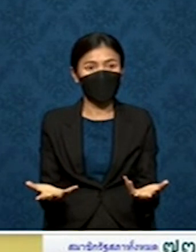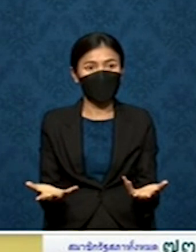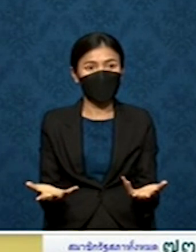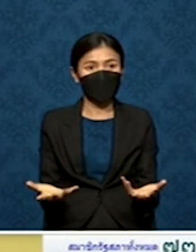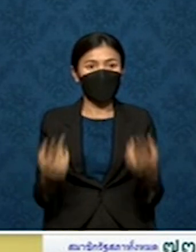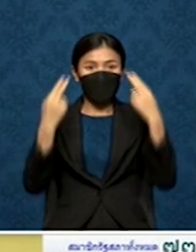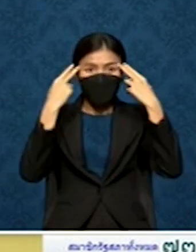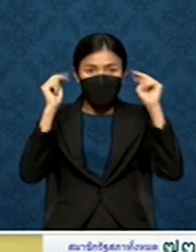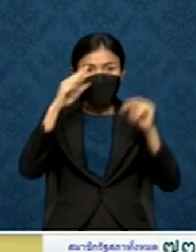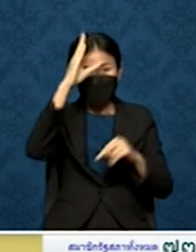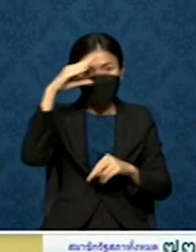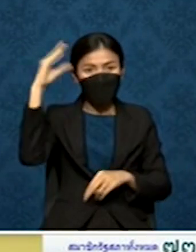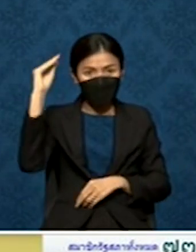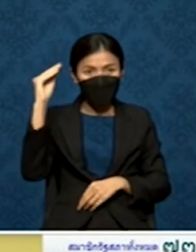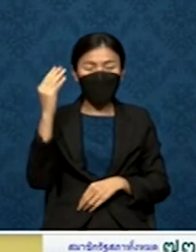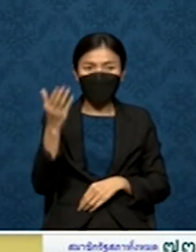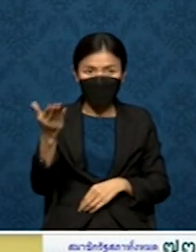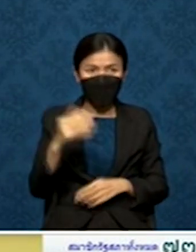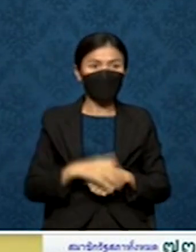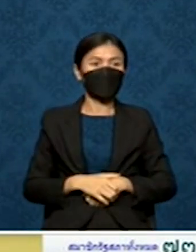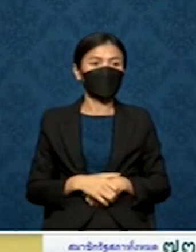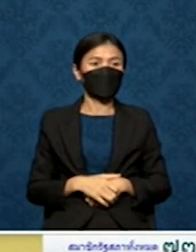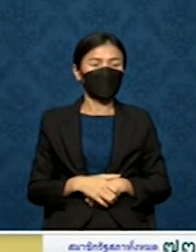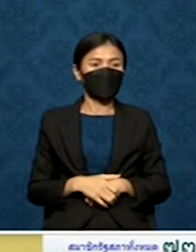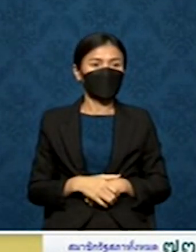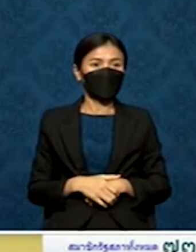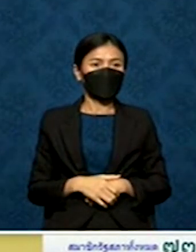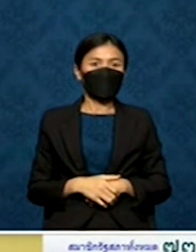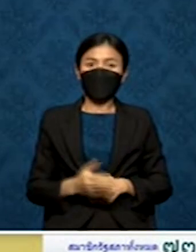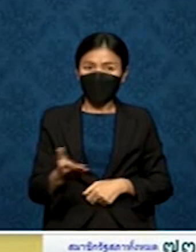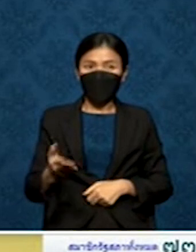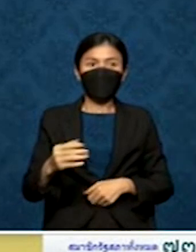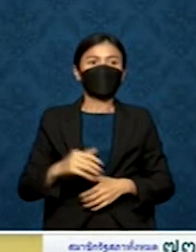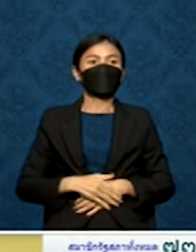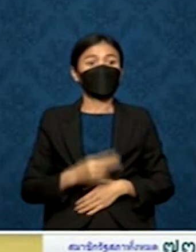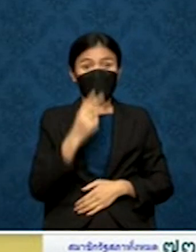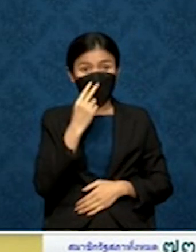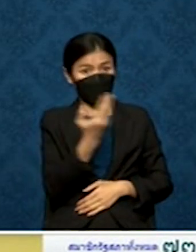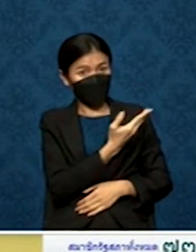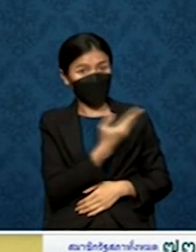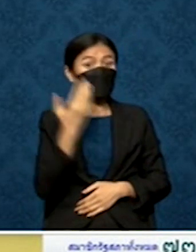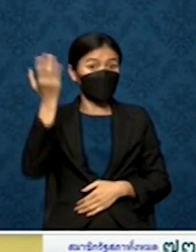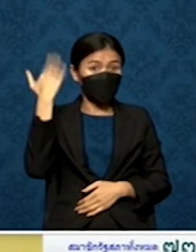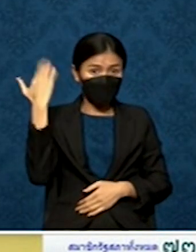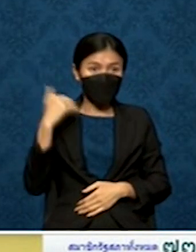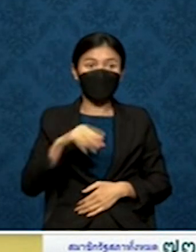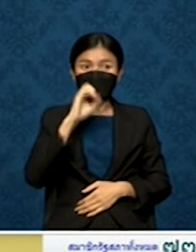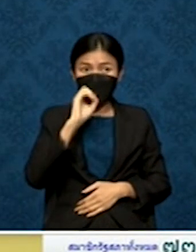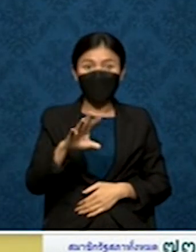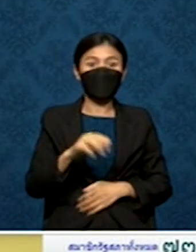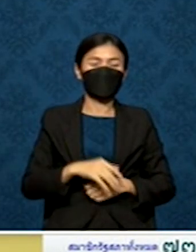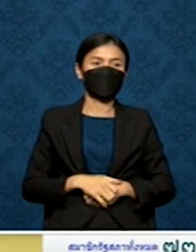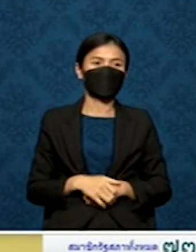กชวนนะท่านนายกรัฐมนตรีท่านได้เคยกล่าวไว้ในการประชุมให้ข้อคิด